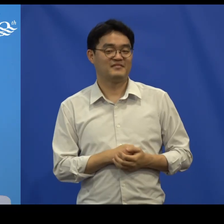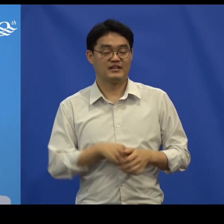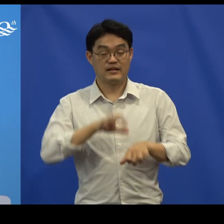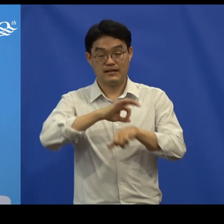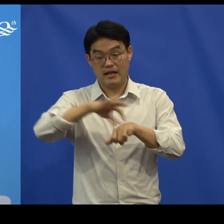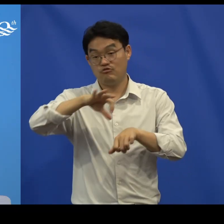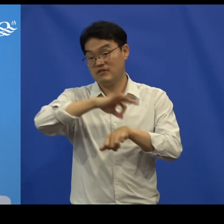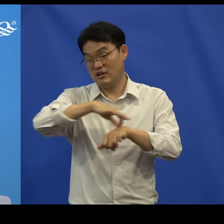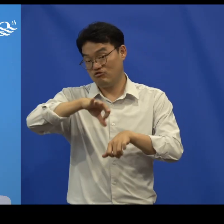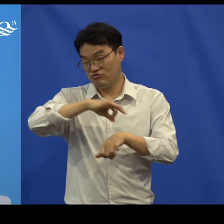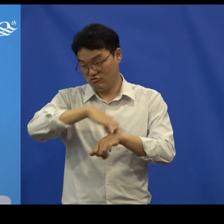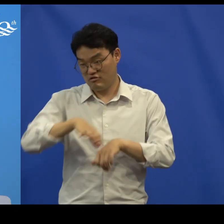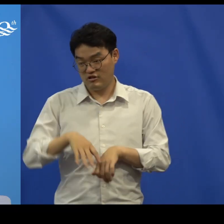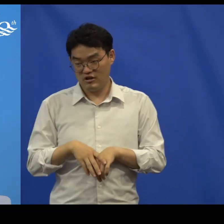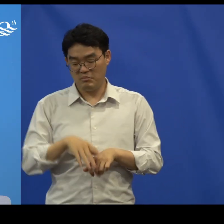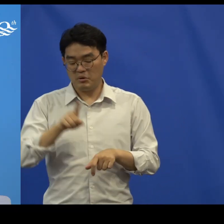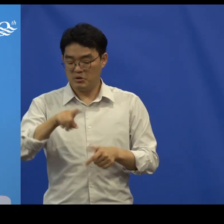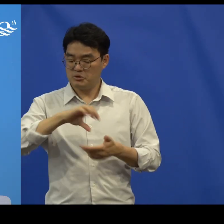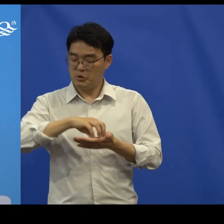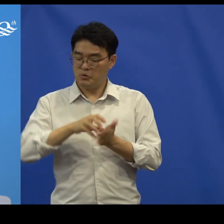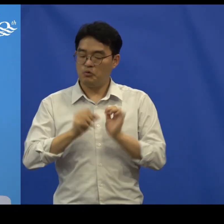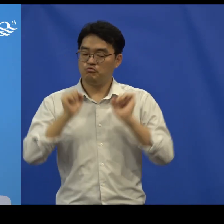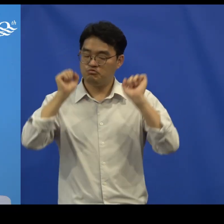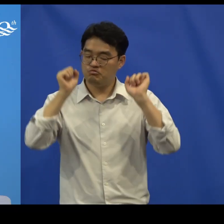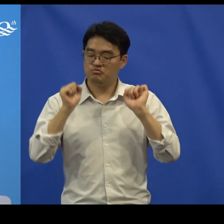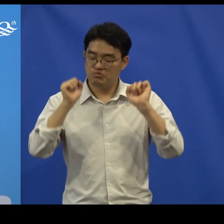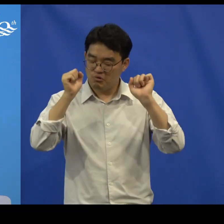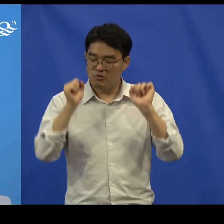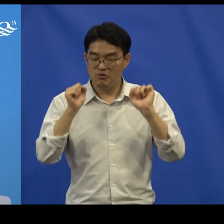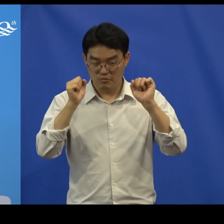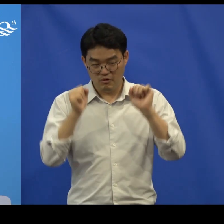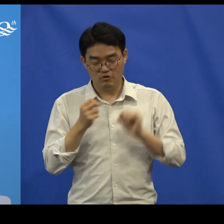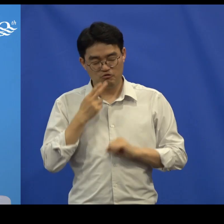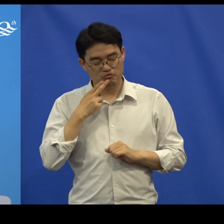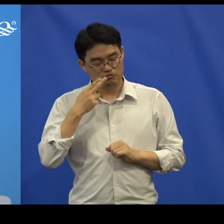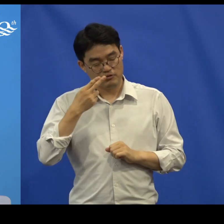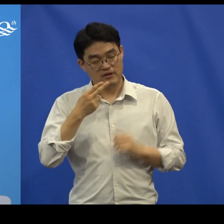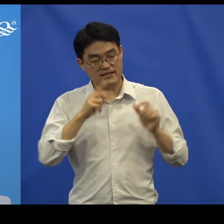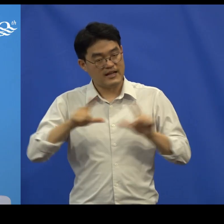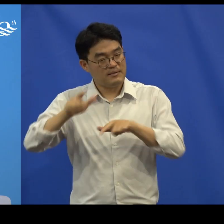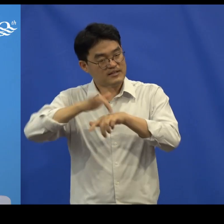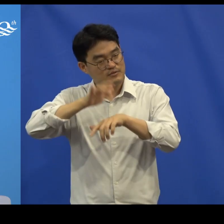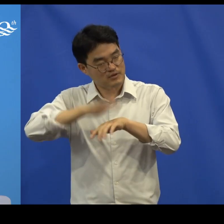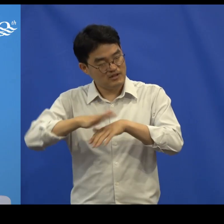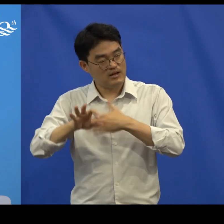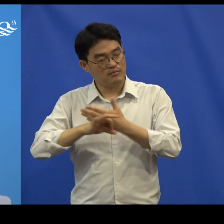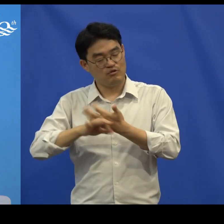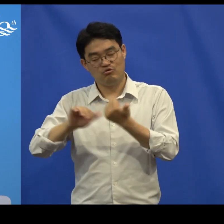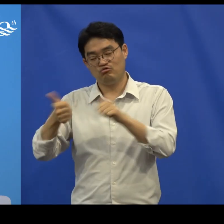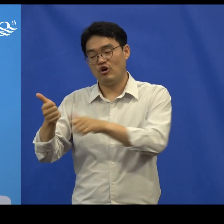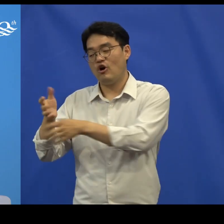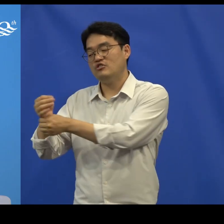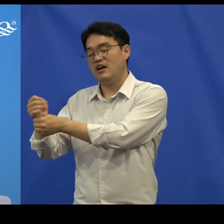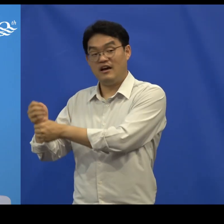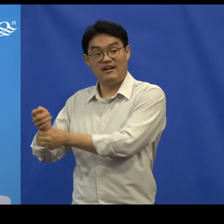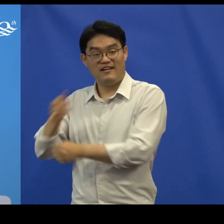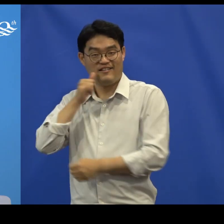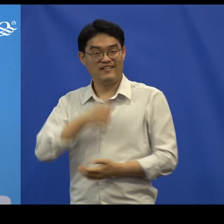그렇게 사망 날짜가 어째 될 거다 이걸 알려주는 거. 참고로 또 혹시 집에 가서 또